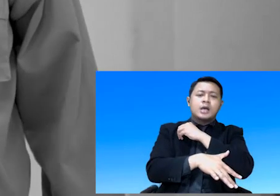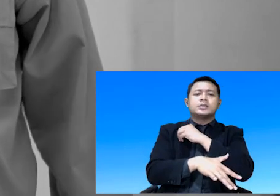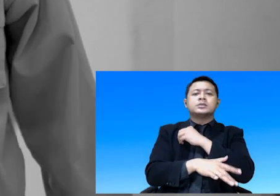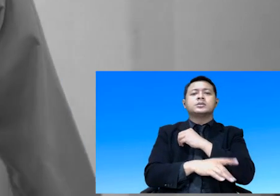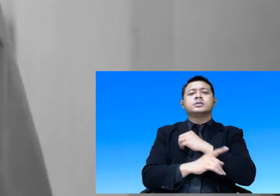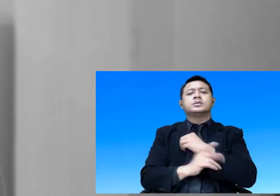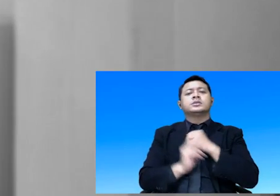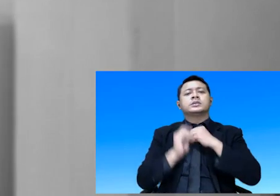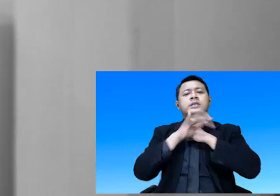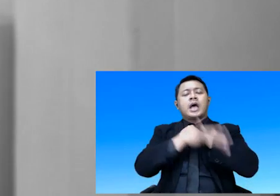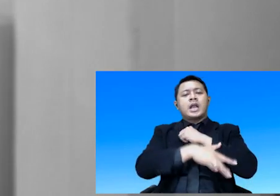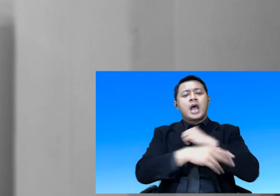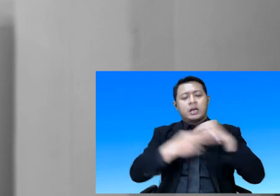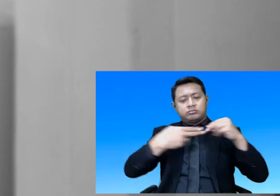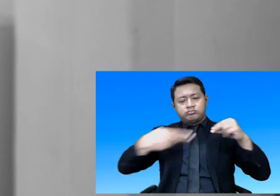Tanah airku